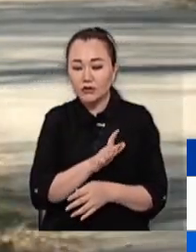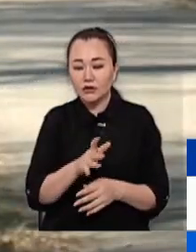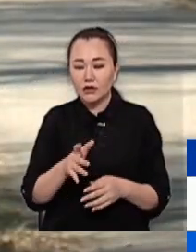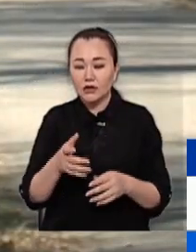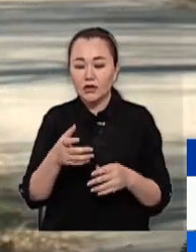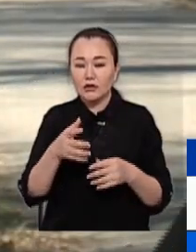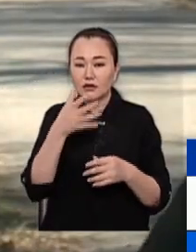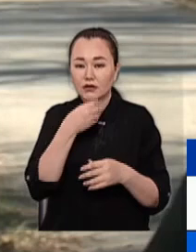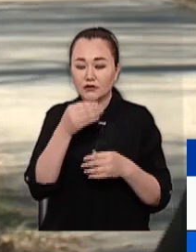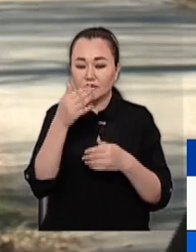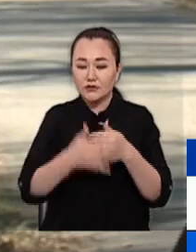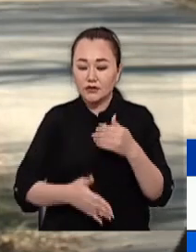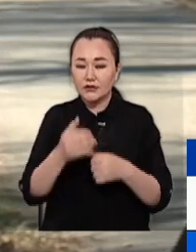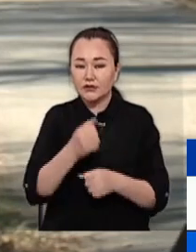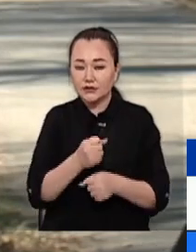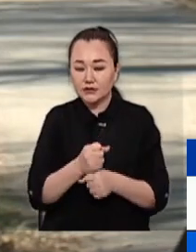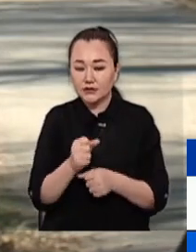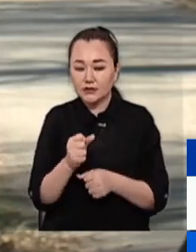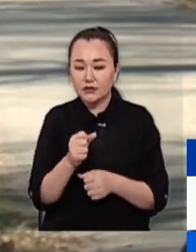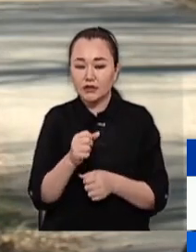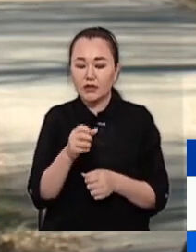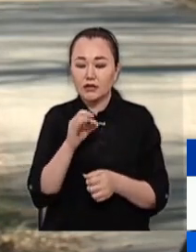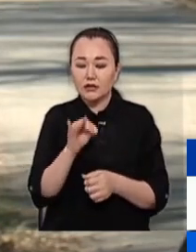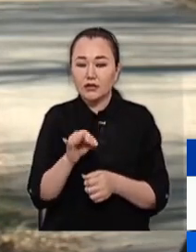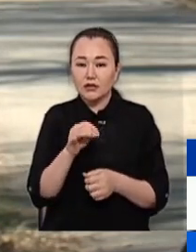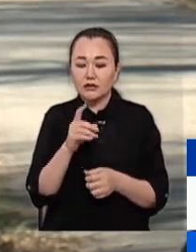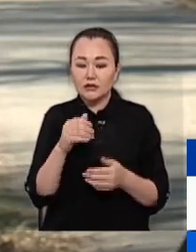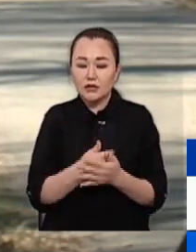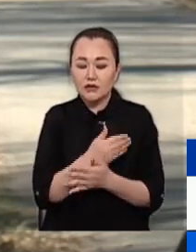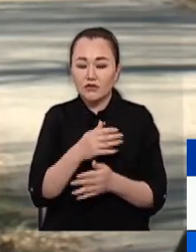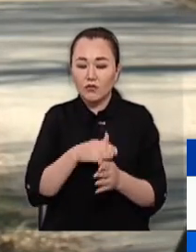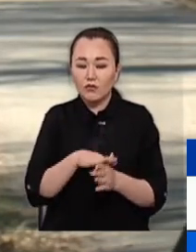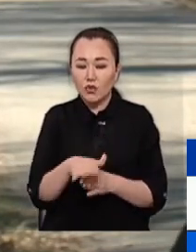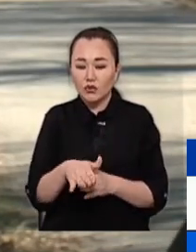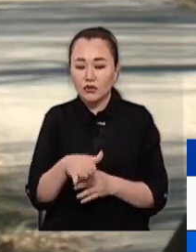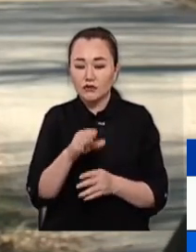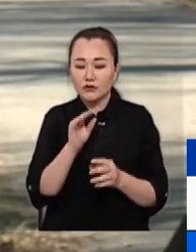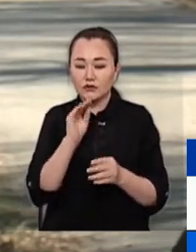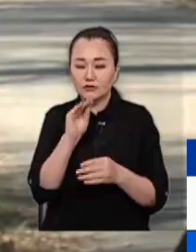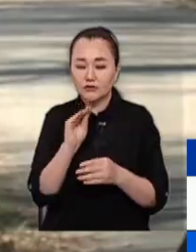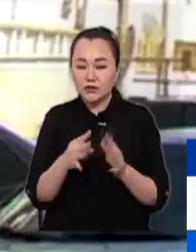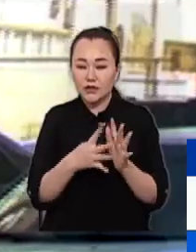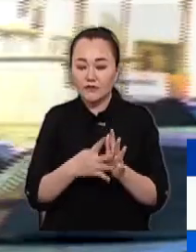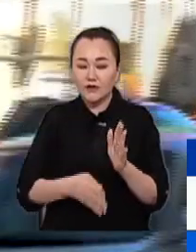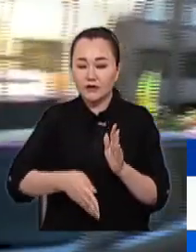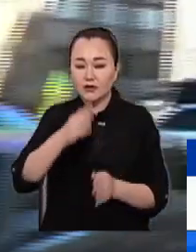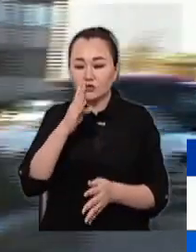на облицовке фасада. И заново полностью выложить все 9 этажей. Застройщики